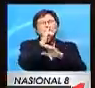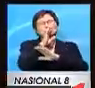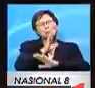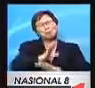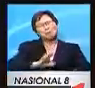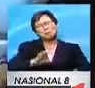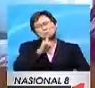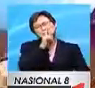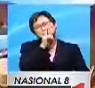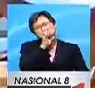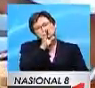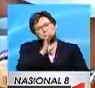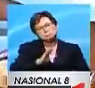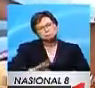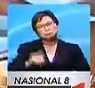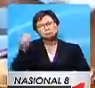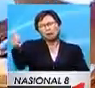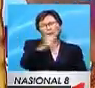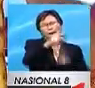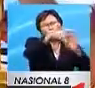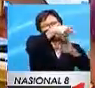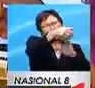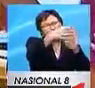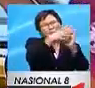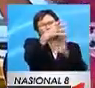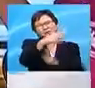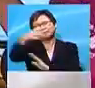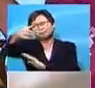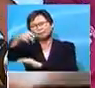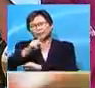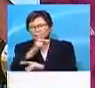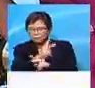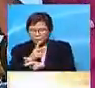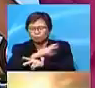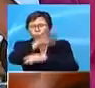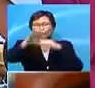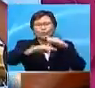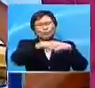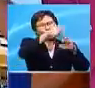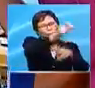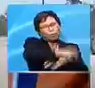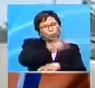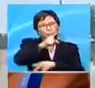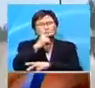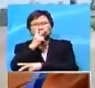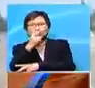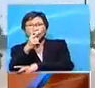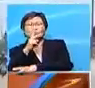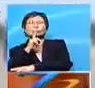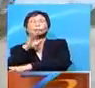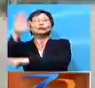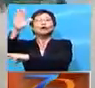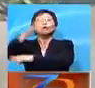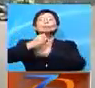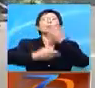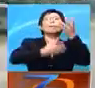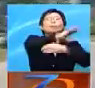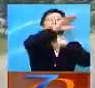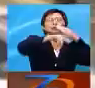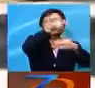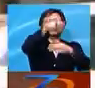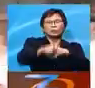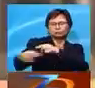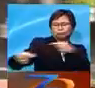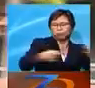dengan masing-masing mengambil pendekatan berhati-hati keseluruhan pengundi telah melihat ikrar Yang disuarakan kesemua calon